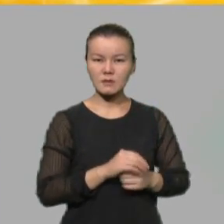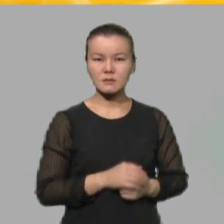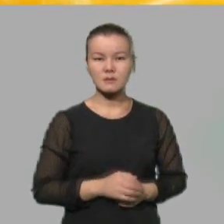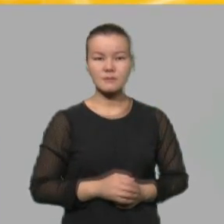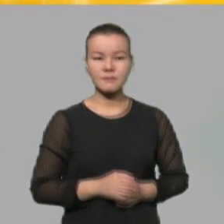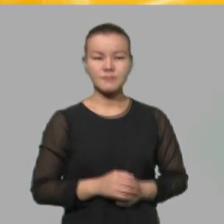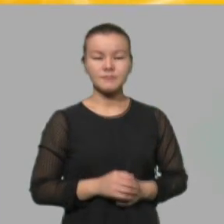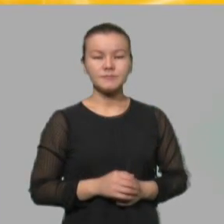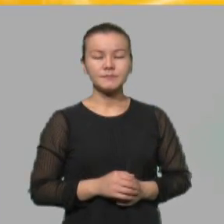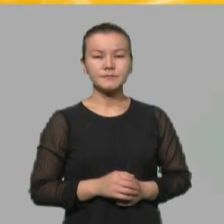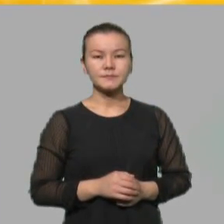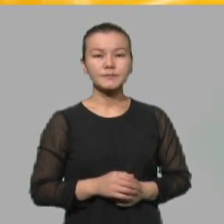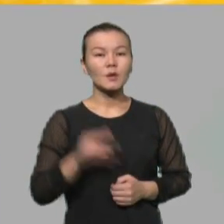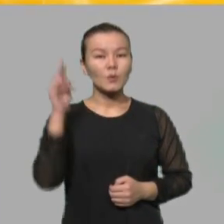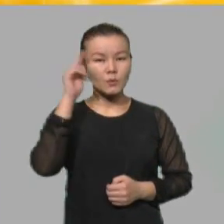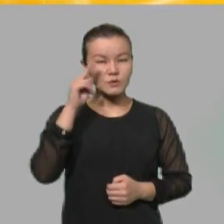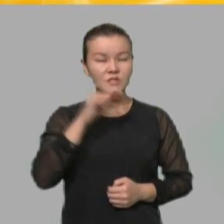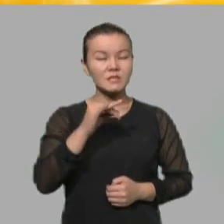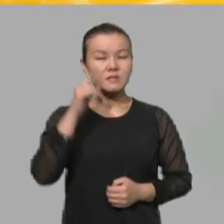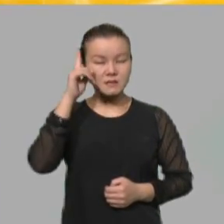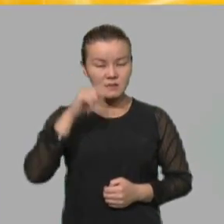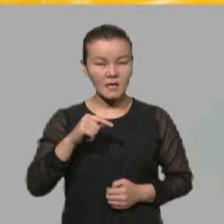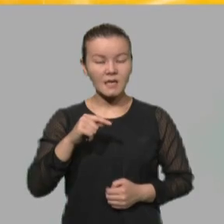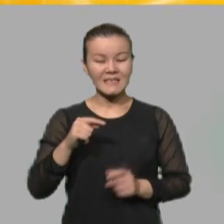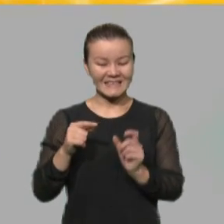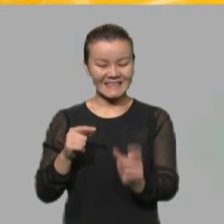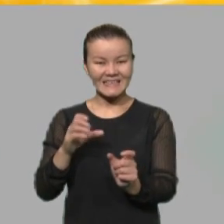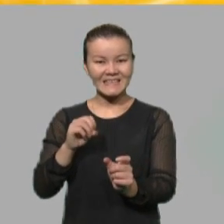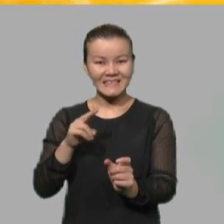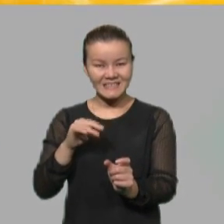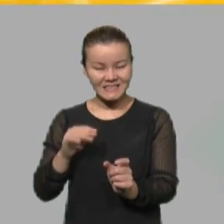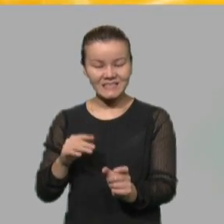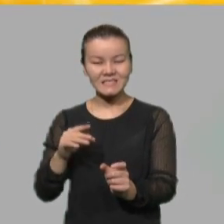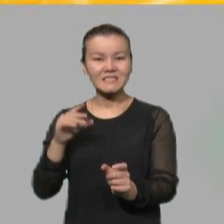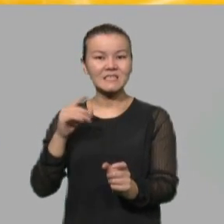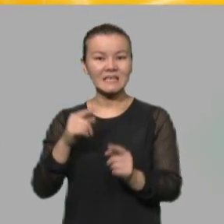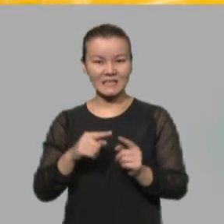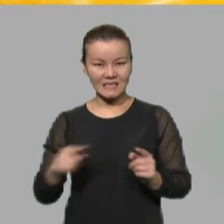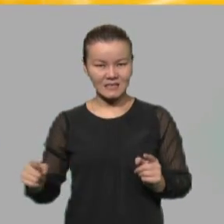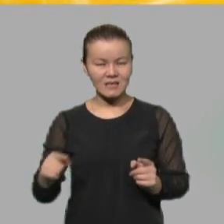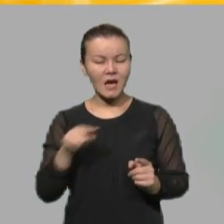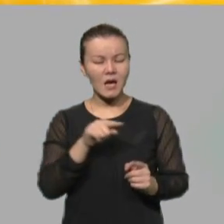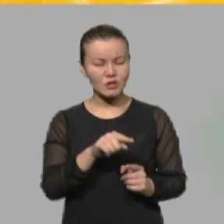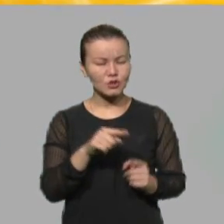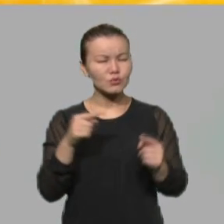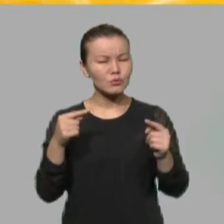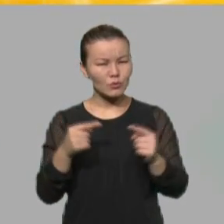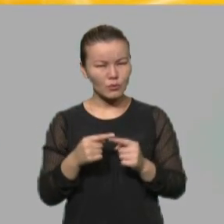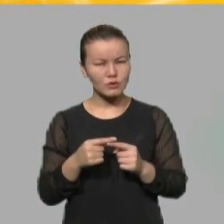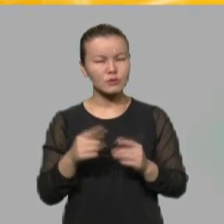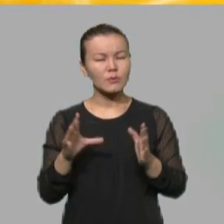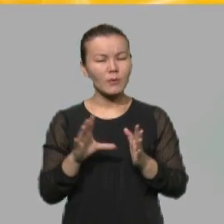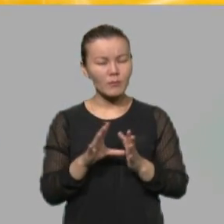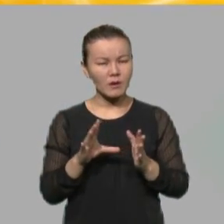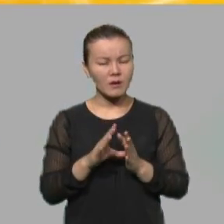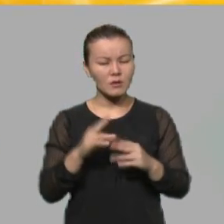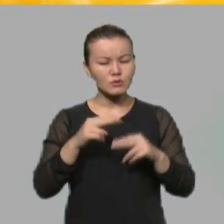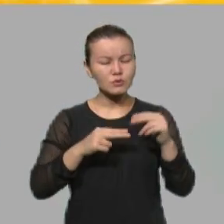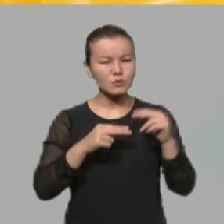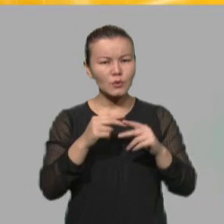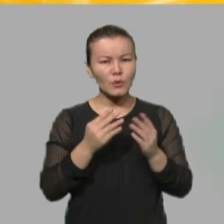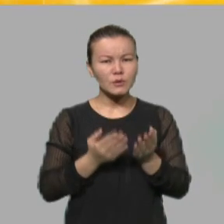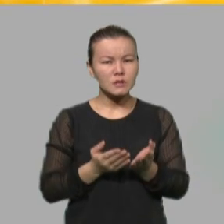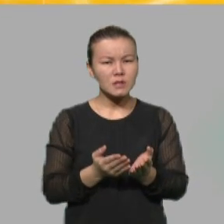математики. Учи и знай единицы длины. Они точны, они помогают